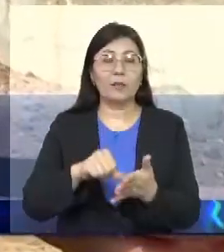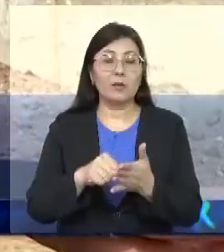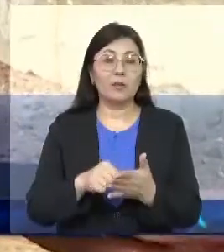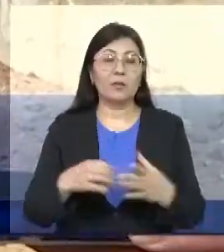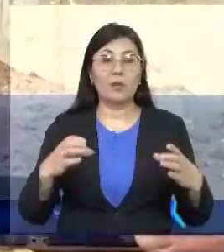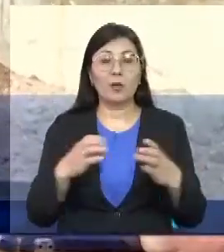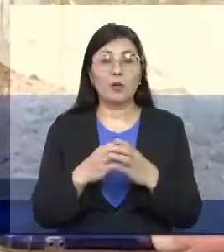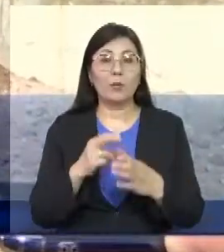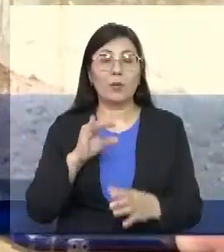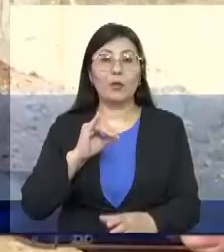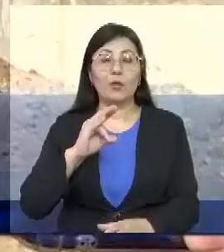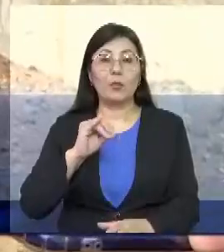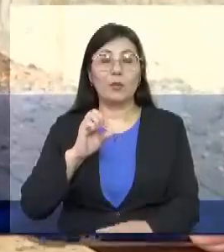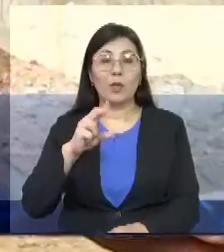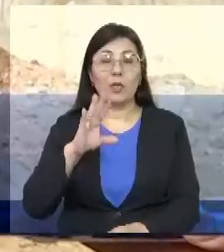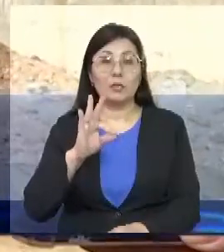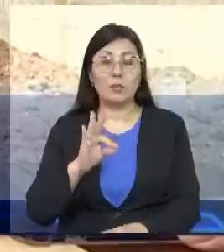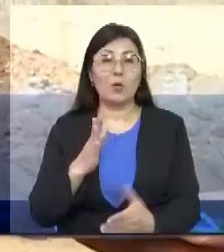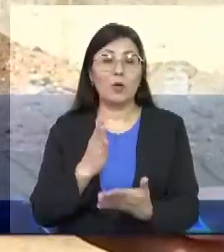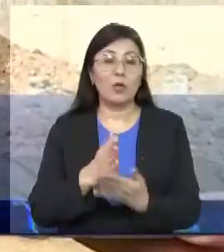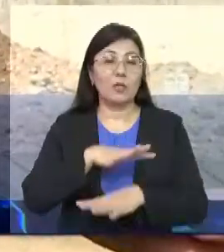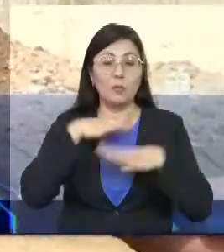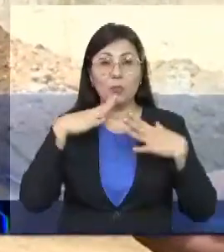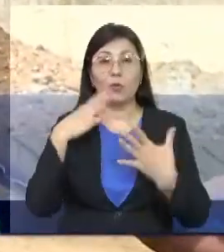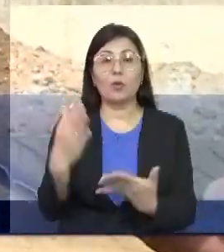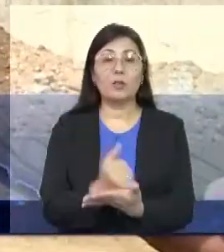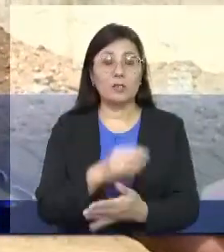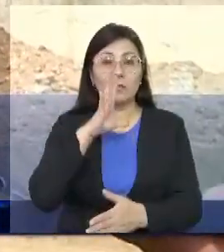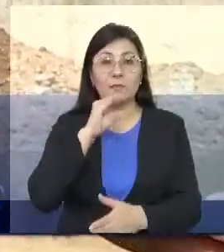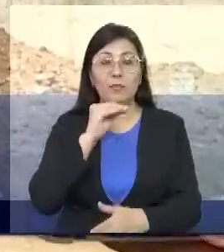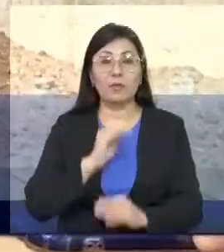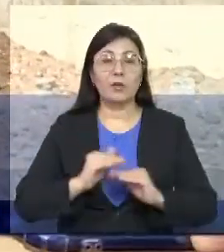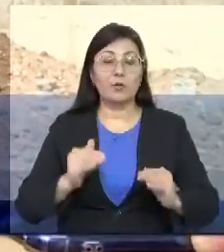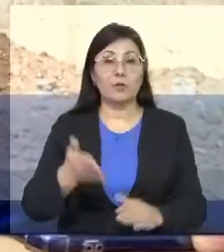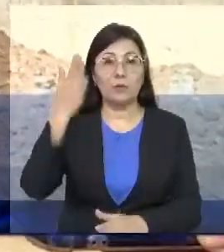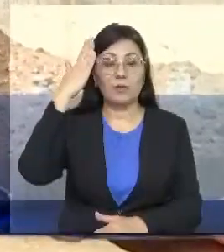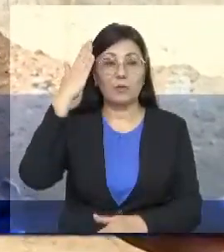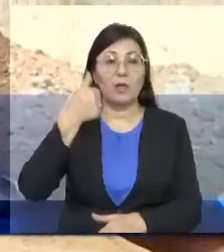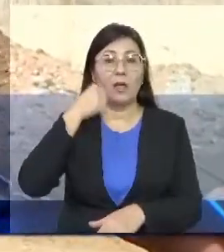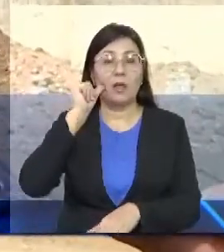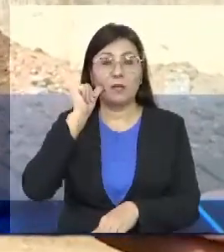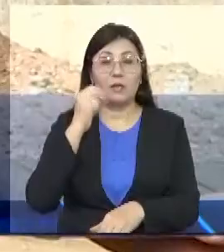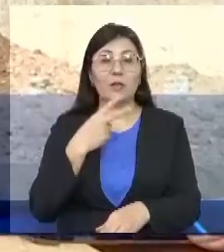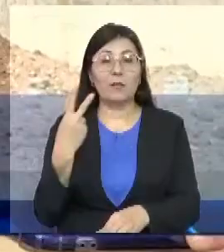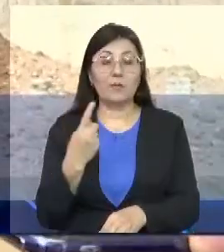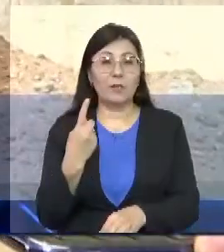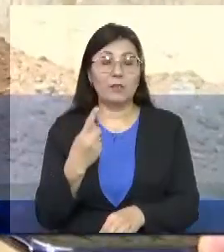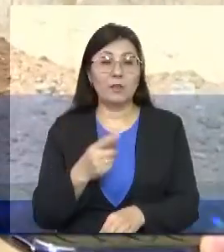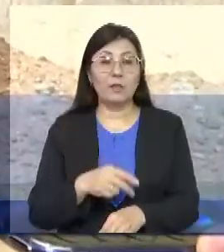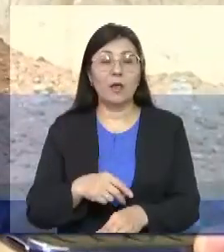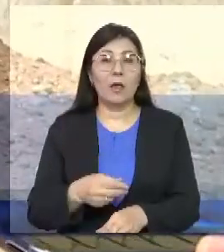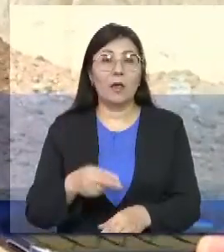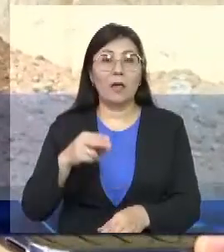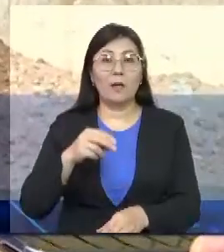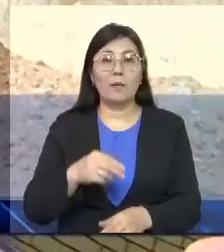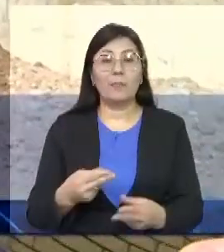ЮНЕСКО. Имеет очень много достижений. Дети наши очень одаренные. Буквально вчера в Астане были Дельфийские игры,